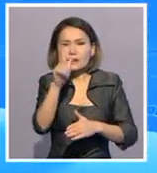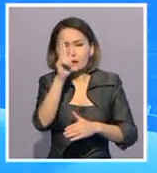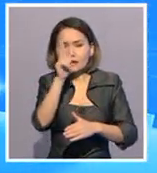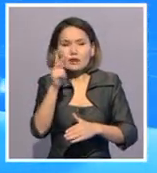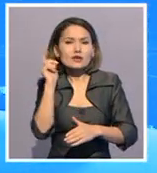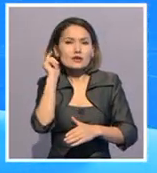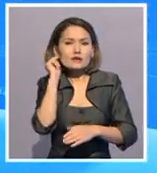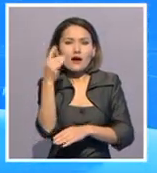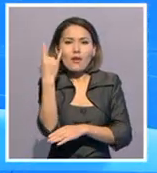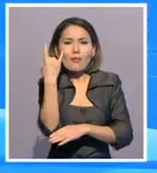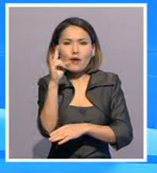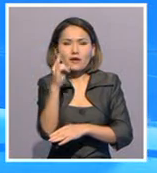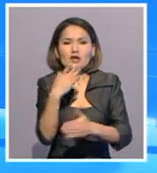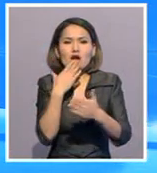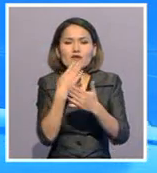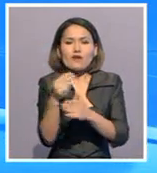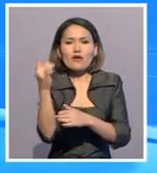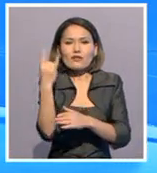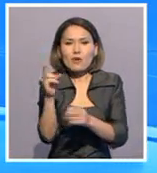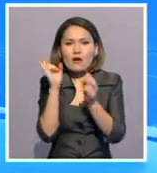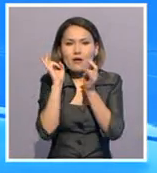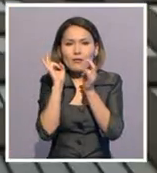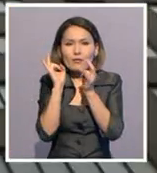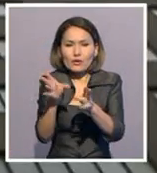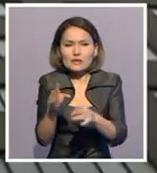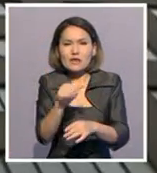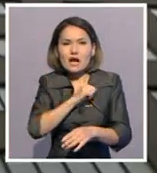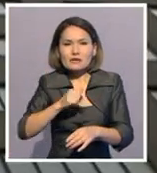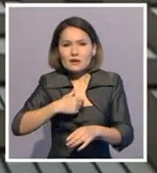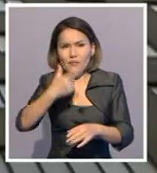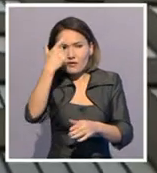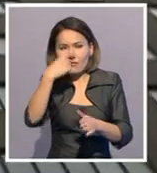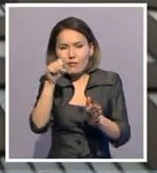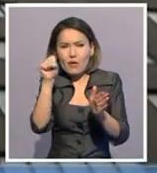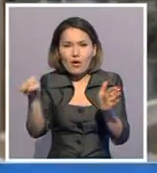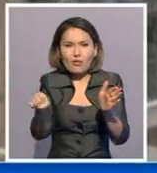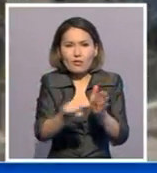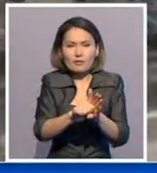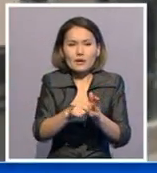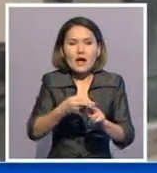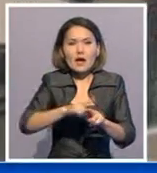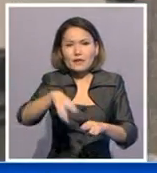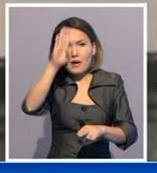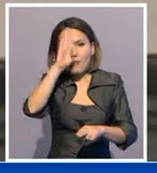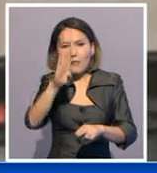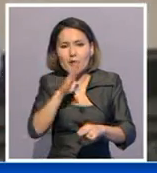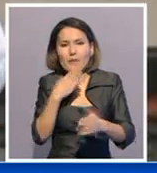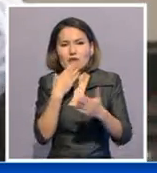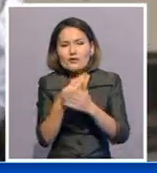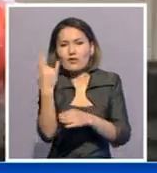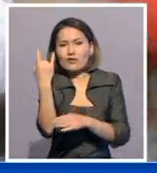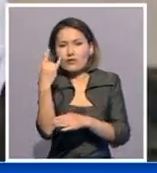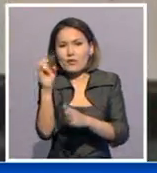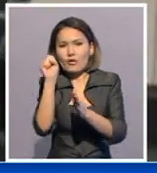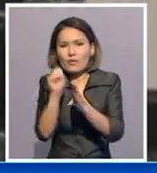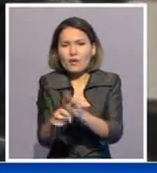жіберіп, соңынан өзі де секіріп кеткен. Әкесі оқиға орнында жан тапсырды, ал 100 метрлік биіктіктен құлаған бүлдіршін жедел жәрдем